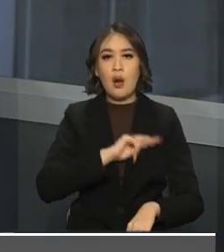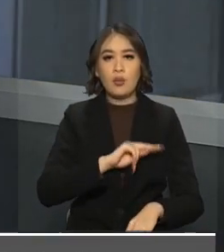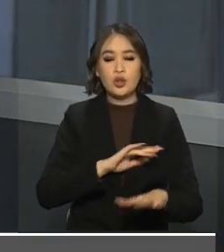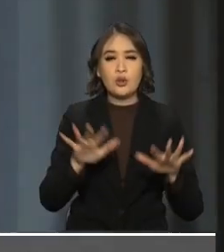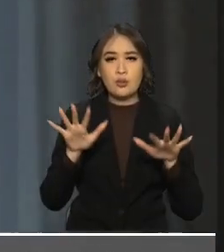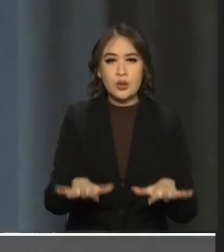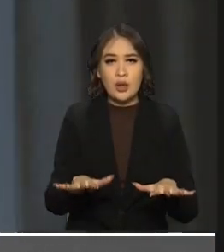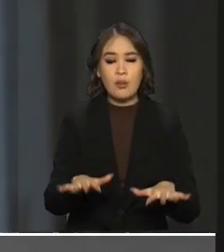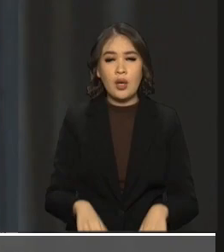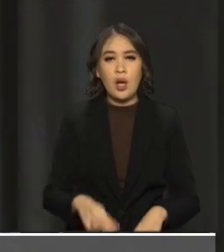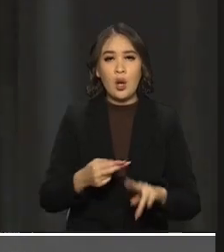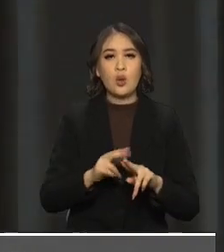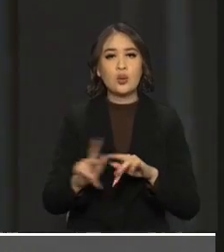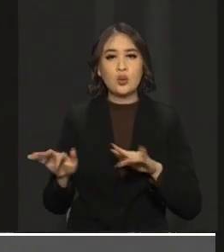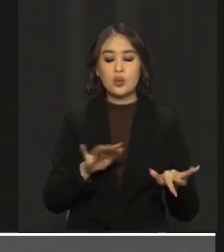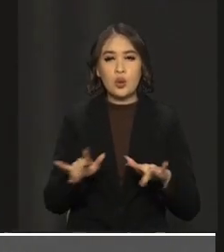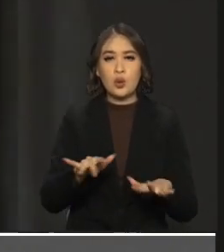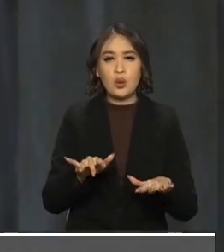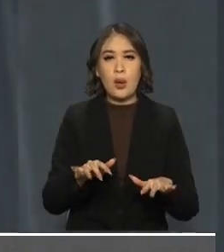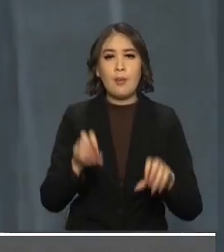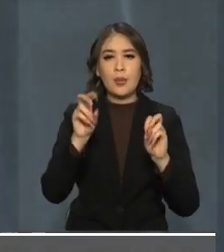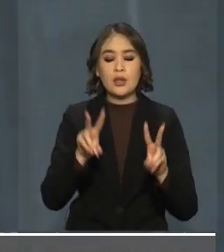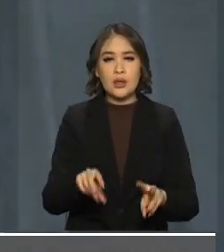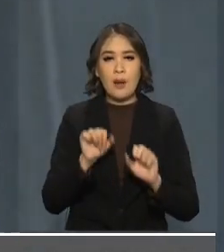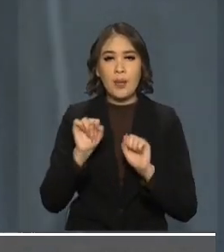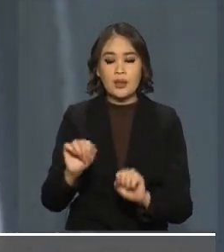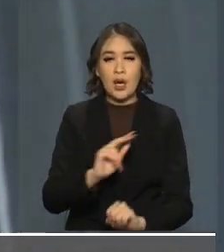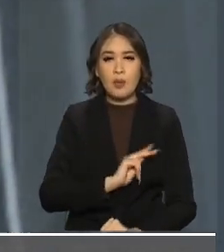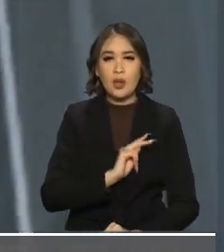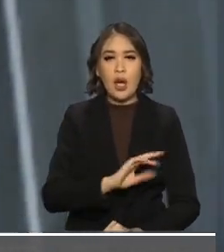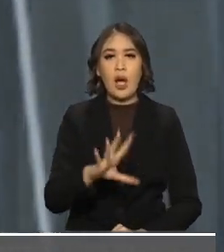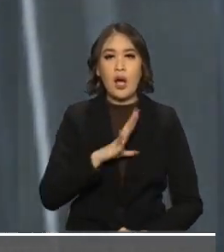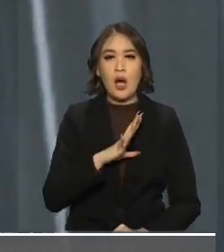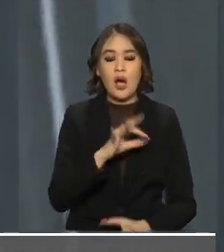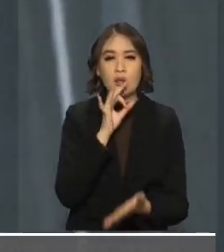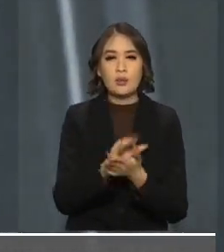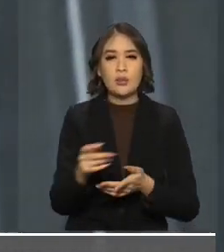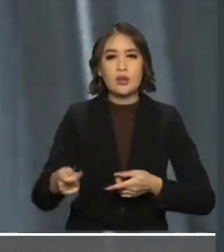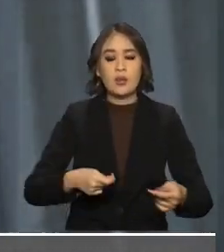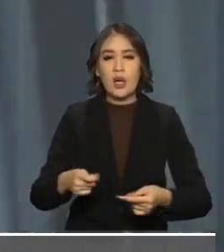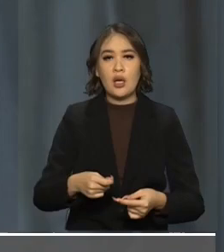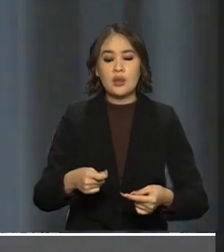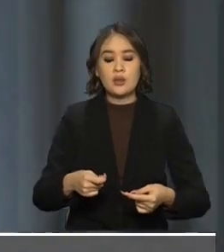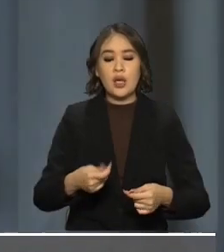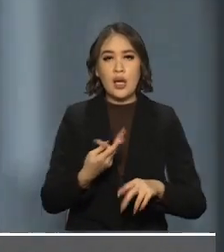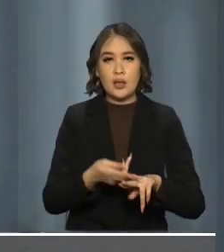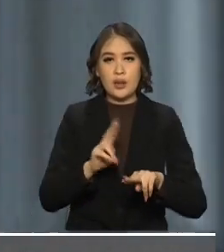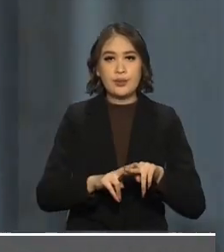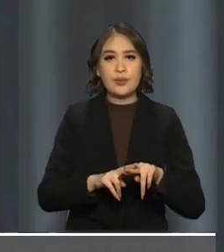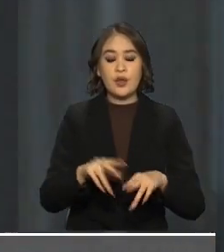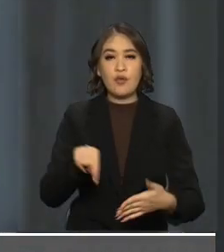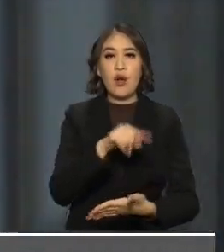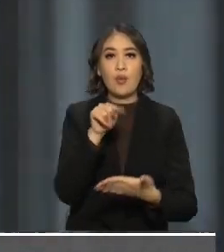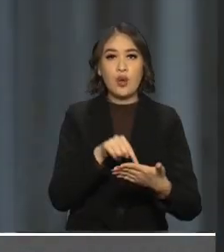местам, к условиям труда, к безопасности рабочих мест, это административные, усилия административной ответственности, это